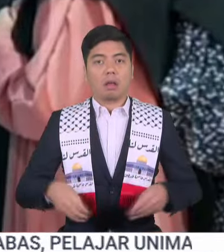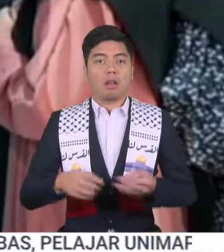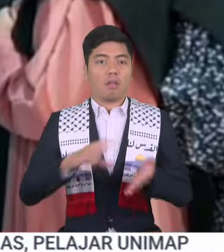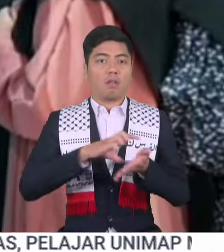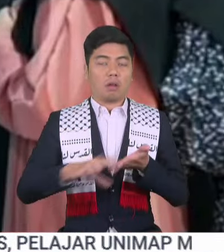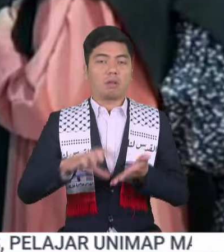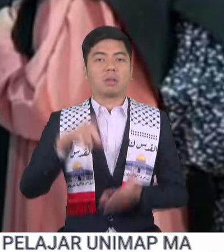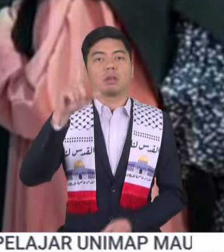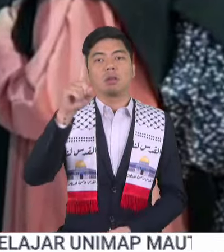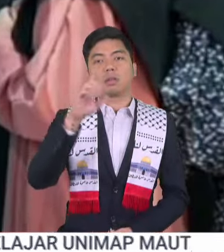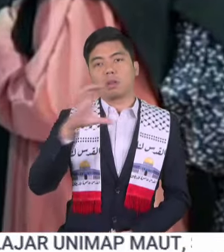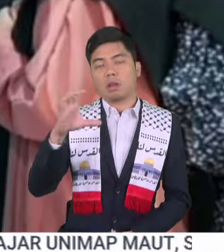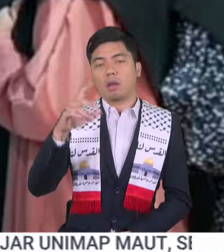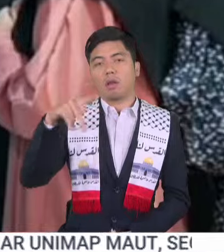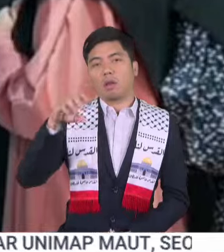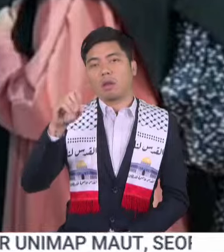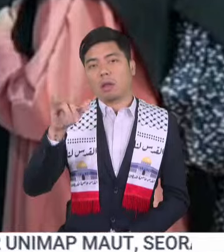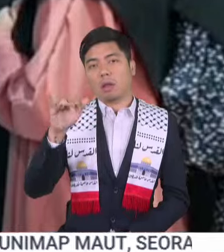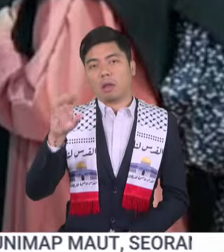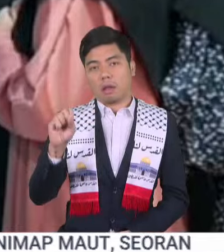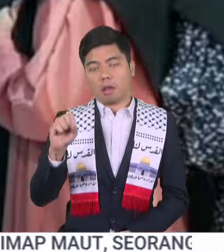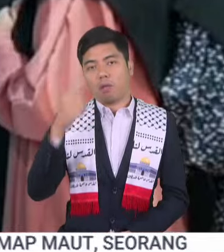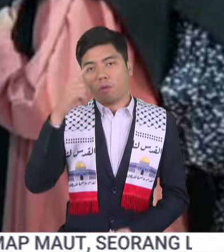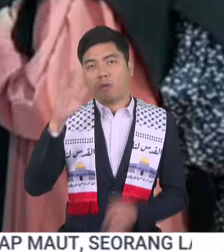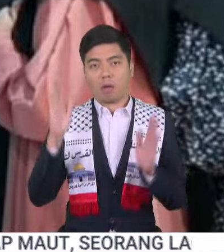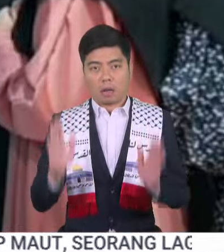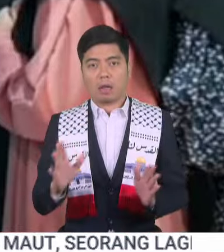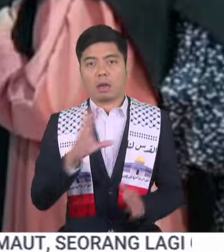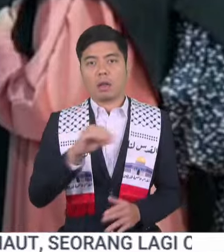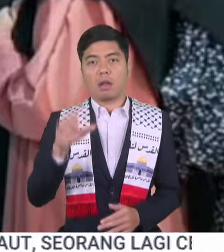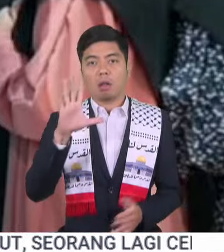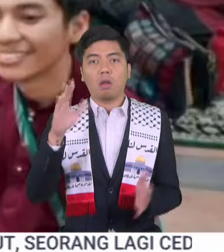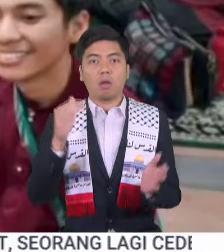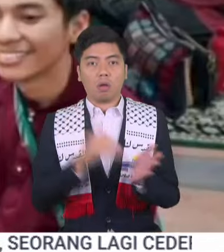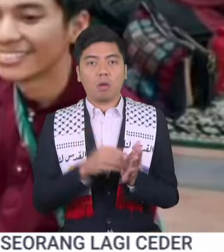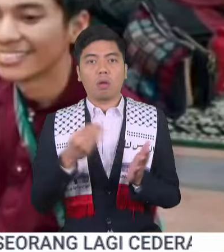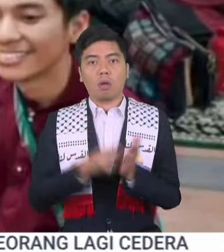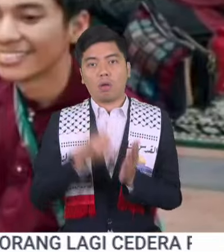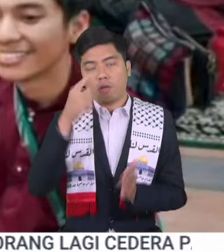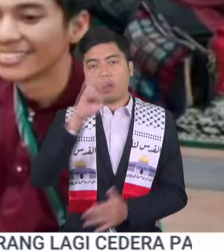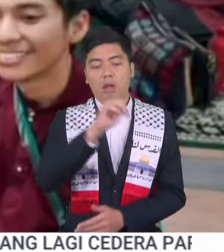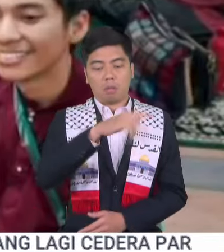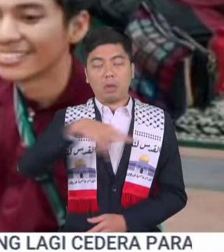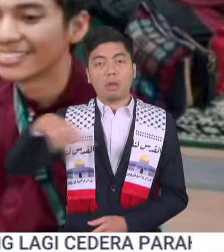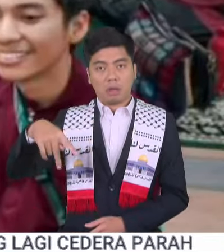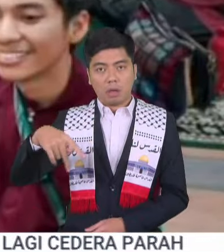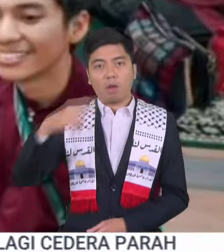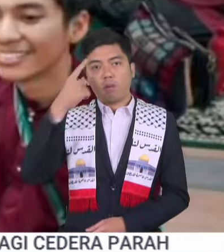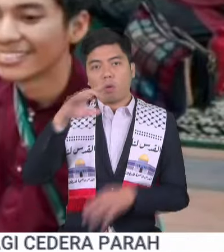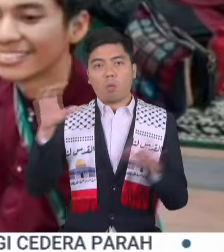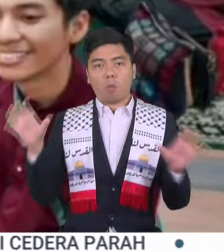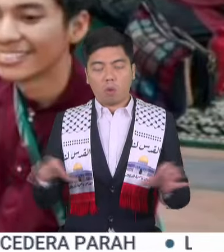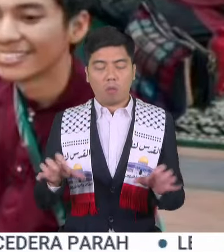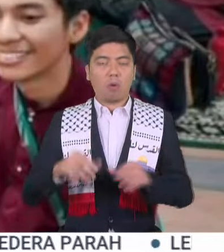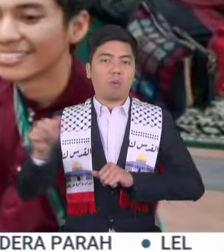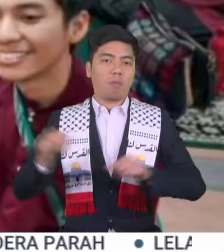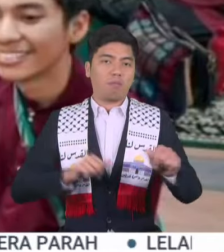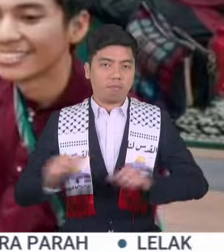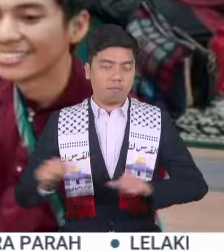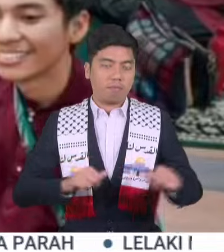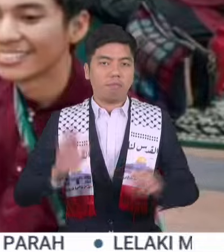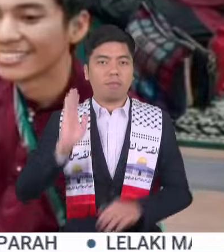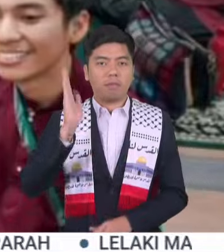100 pelajar Polimas dan sumbangan RM5,000 kepada MPP Politeknik tersebut untuk melaksanakan pelbagai